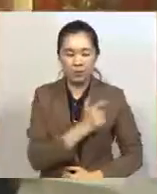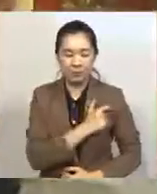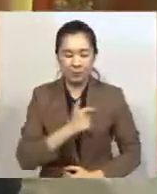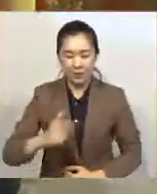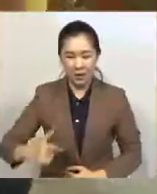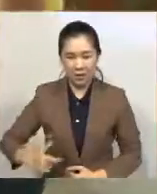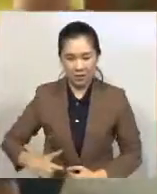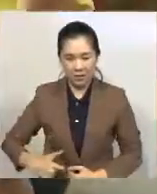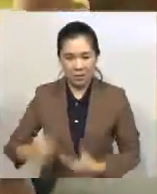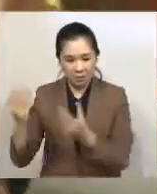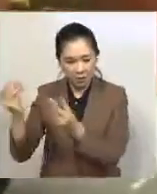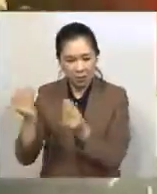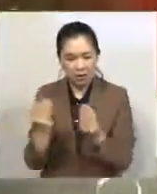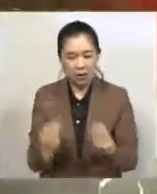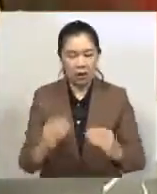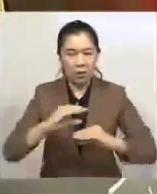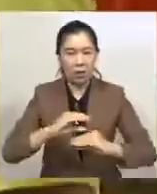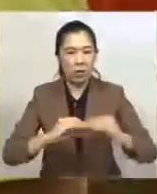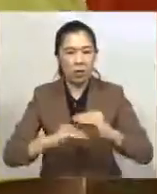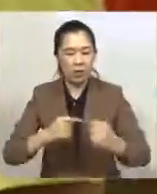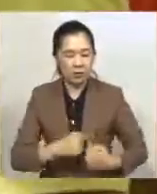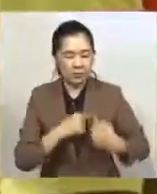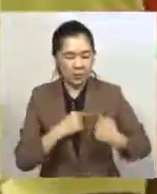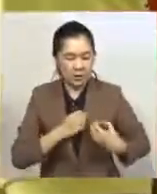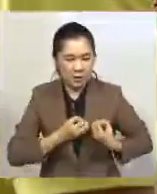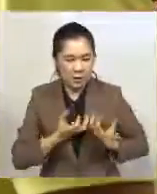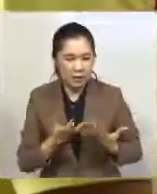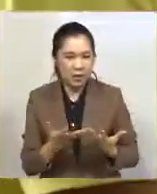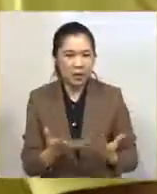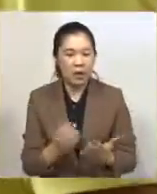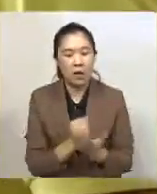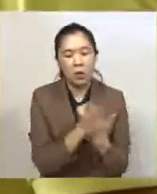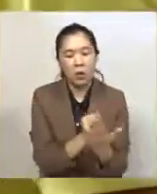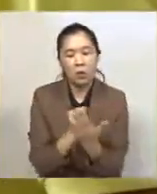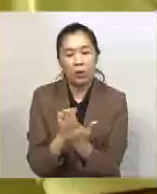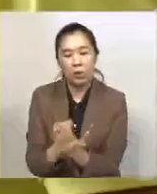หัวที่พระราชทานโครงการจิตอาสาซึ่งเป็นโครงการที่ทำให้การช่วยเห